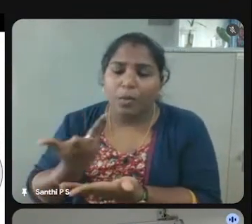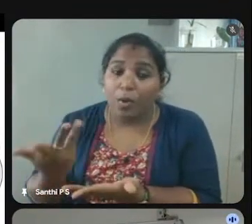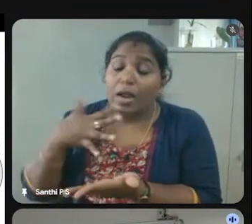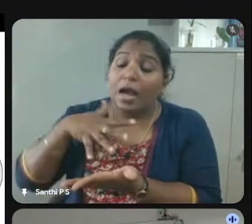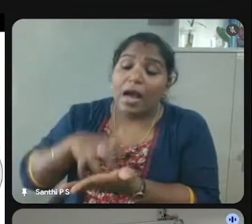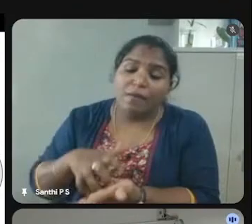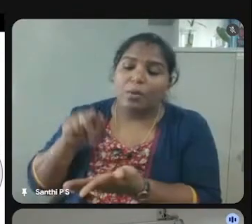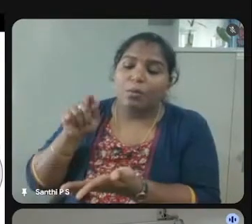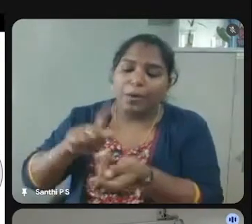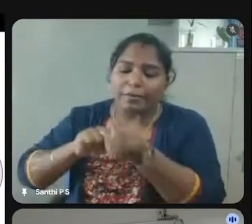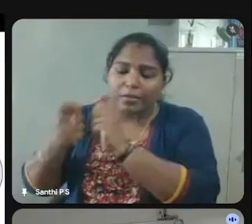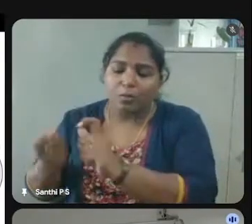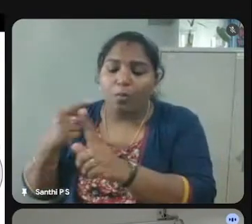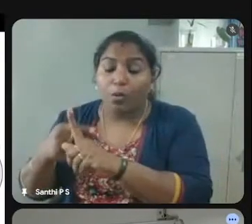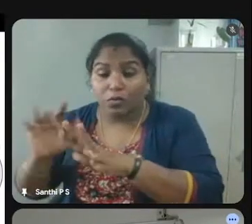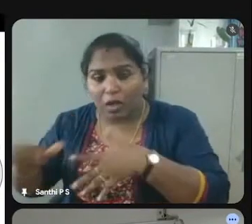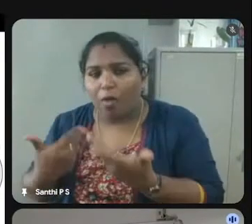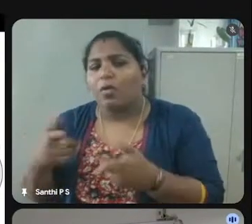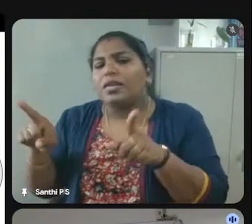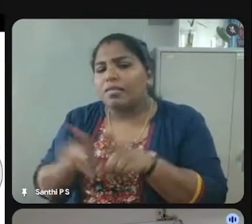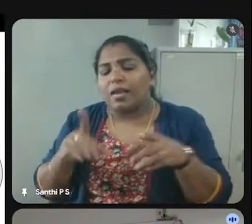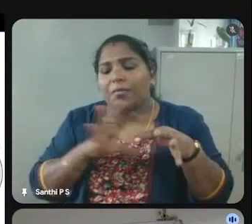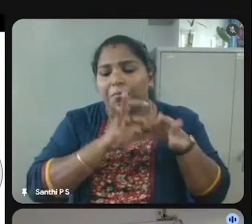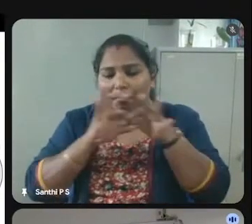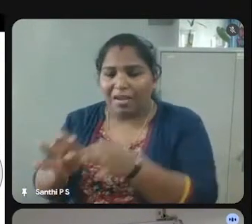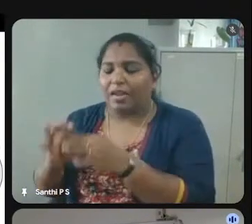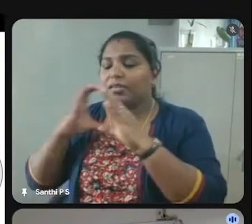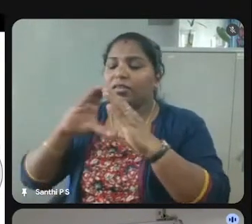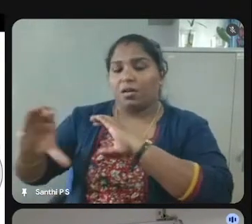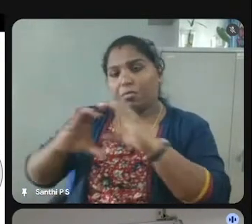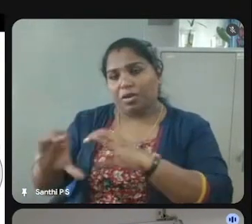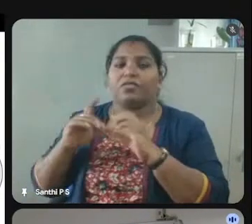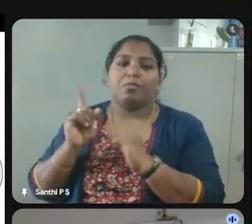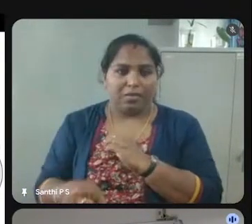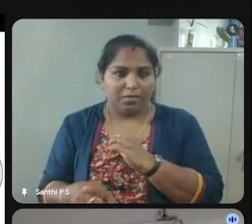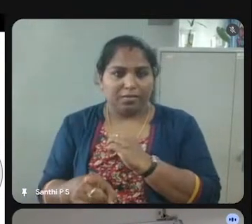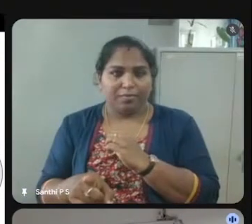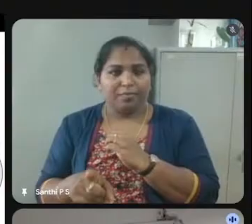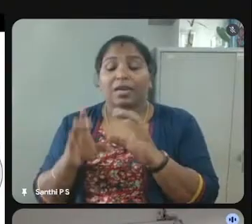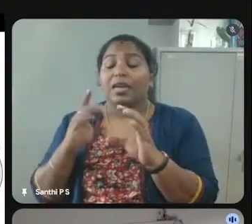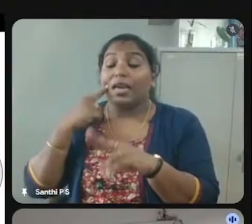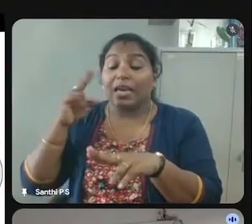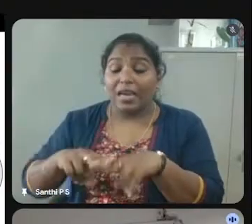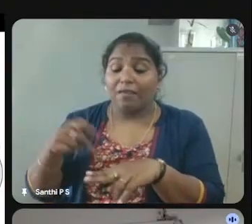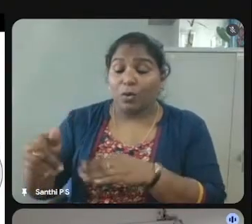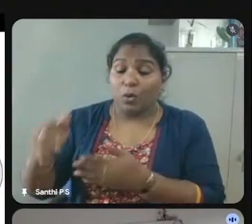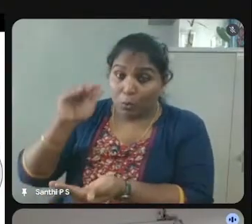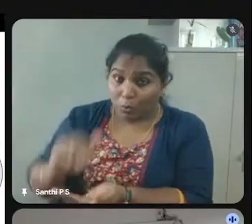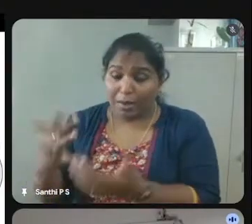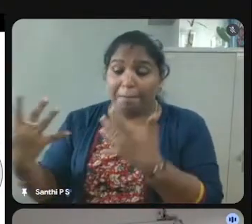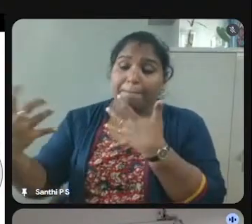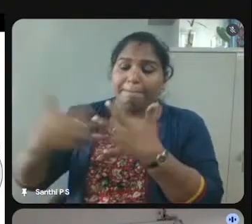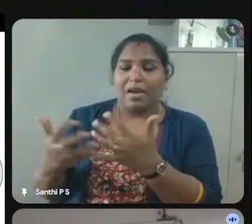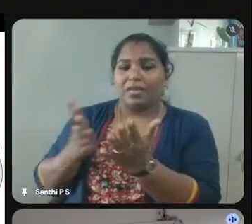കൊണ്ടുവരാൻ സാധിക്കുന്ന രീതിയിലാണെങ്കിൽ മാത്രമേ ആ കുട്ടിയിൽ അതിൻ്റെതായിട്ടുള്ള ഒരു വ്യത്യാസങ്ങൾ, ആ ഒരു പ്രകടമായ വ്യത്യാസങ്ങൾ,